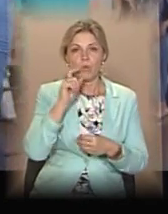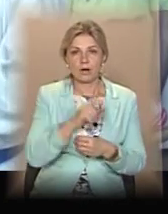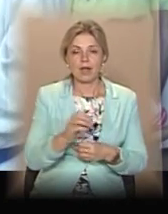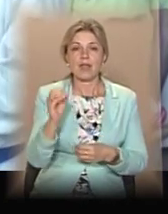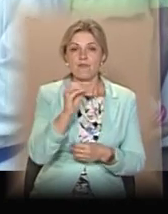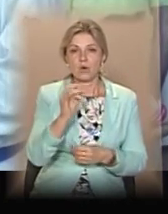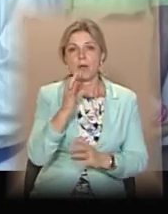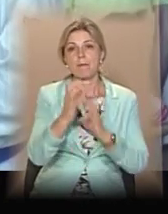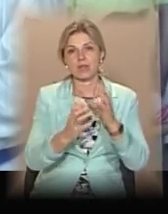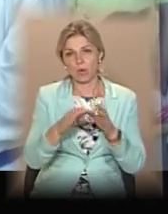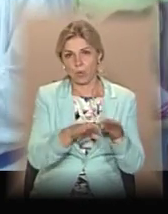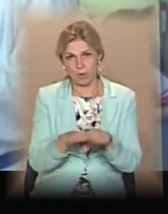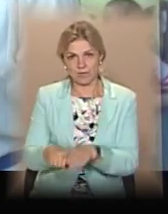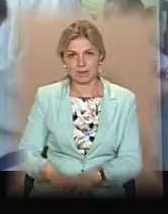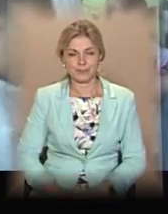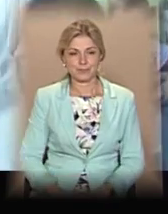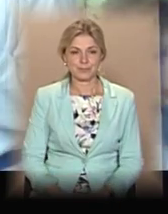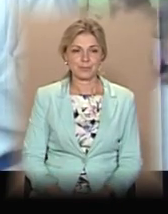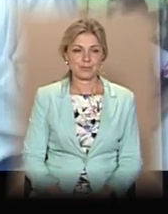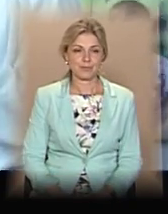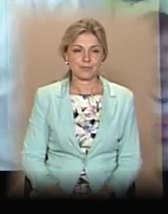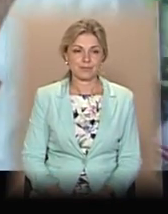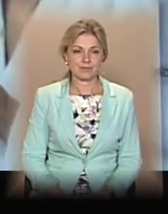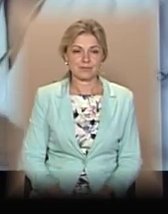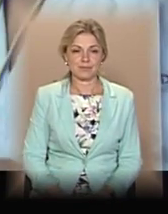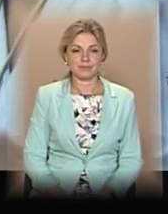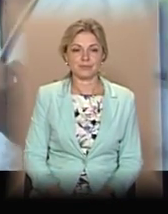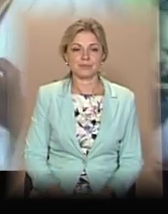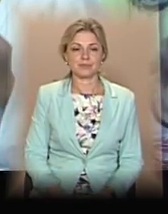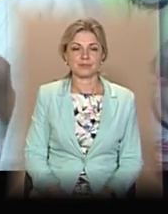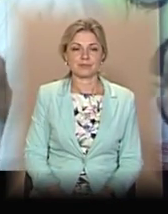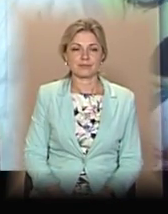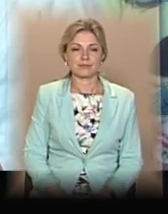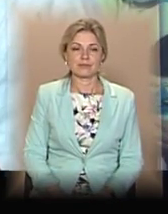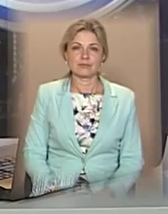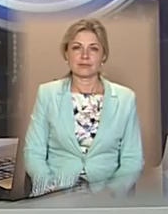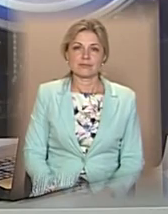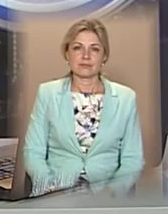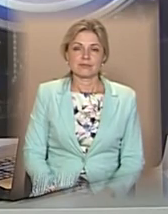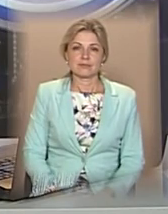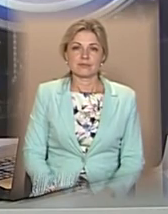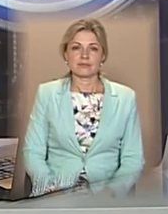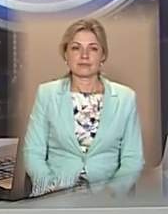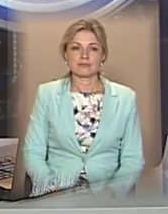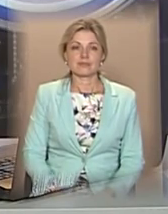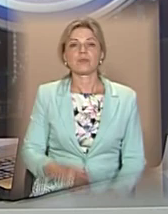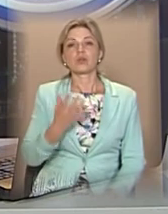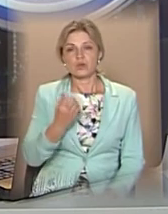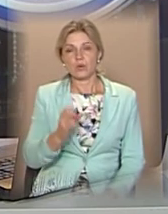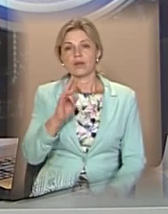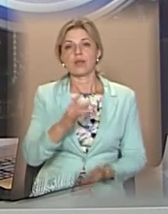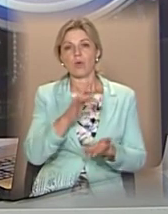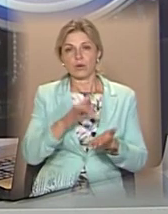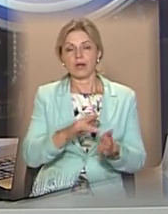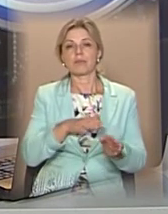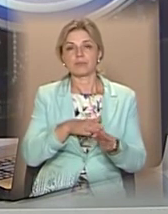європейського та світового рівня. Наталія Якобсон, Артем Білібов. Телевізійні новини Миколаївщини. А ще у Миколаєві